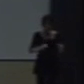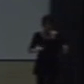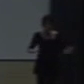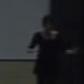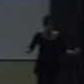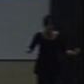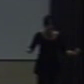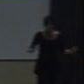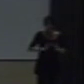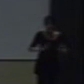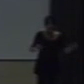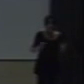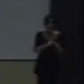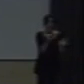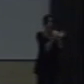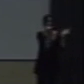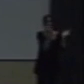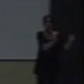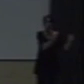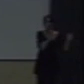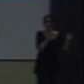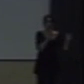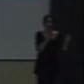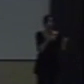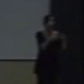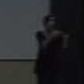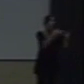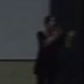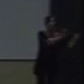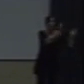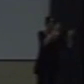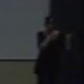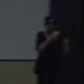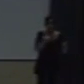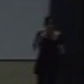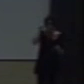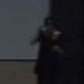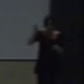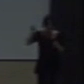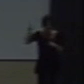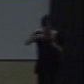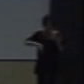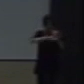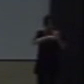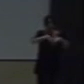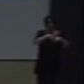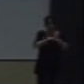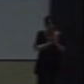estigma, i que, bueno, jo crec que això és bàsic, eh? Vull dir, en el teu cas,